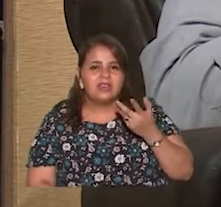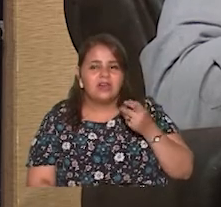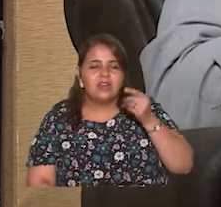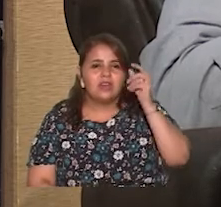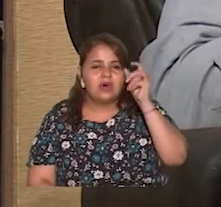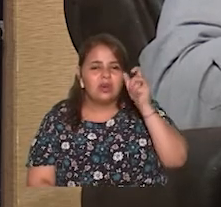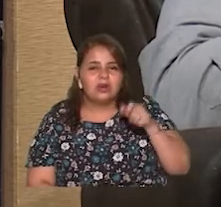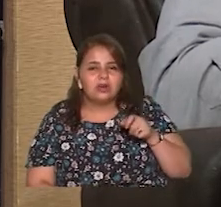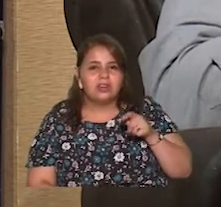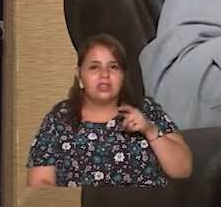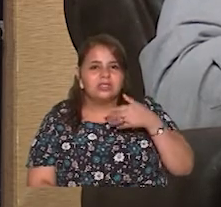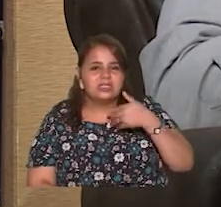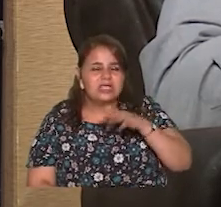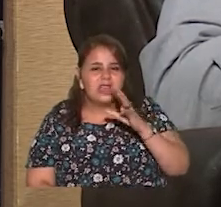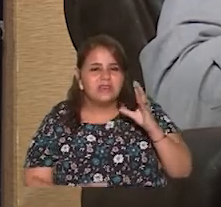فينا سايبها في الظلمة